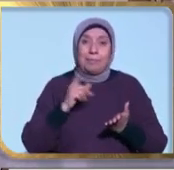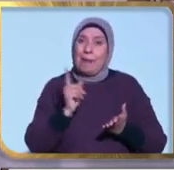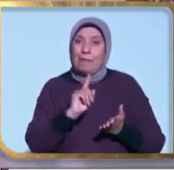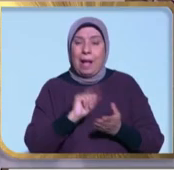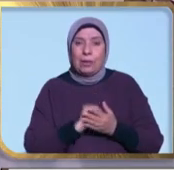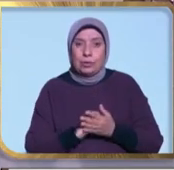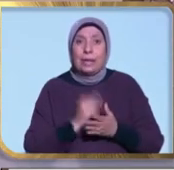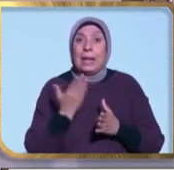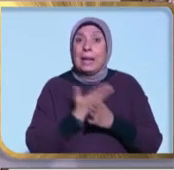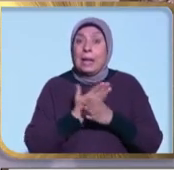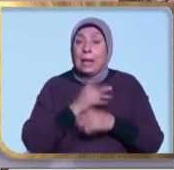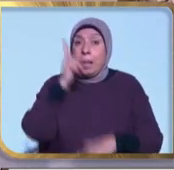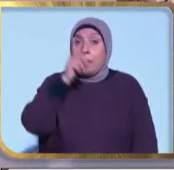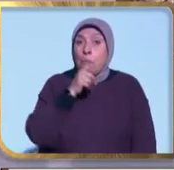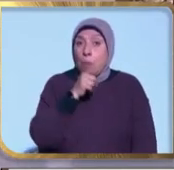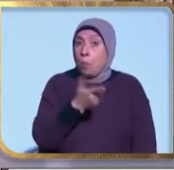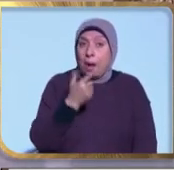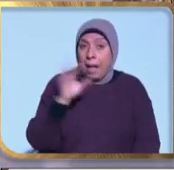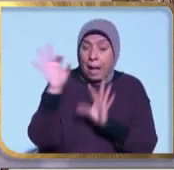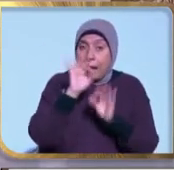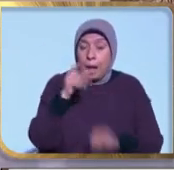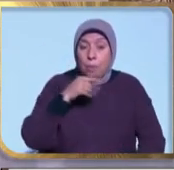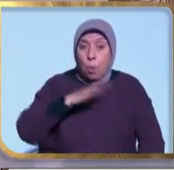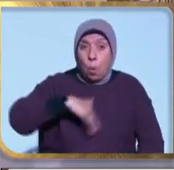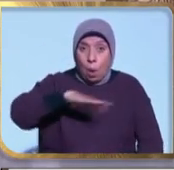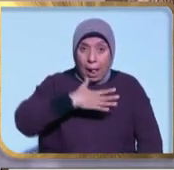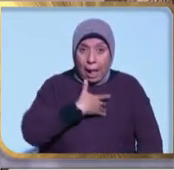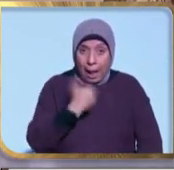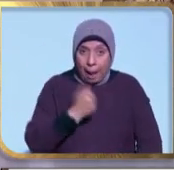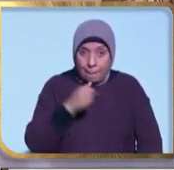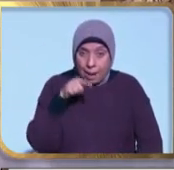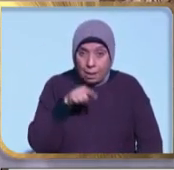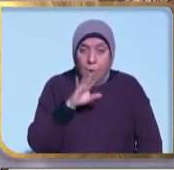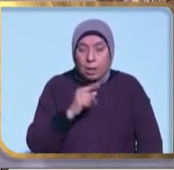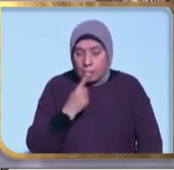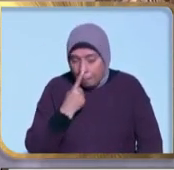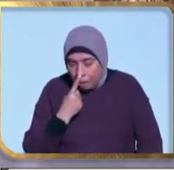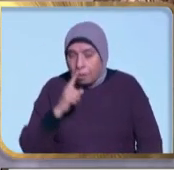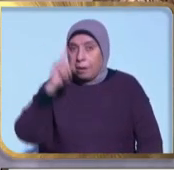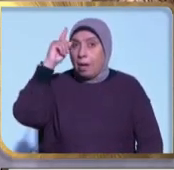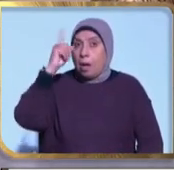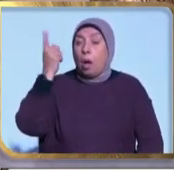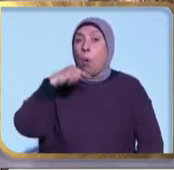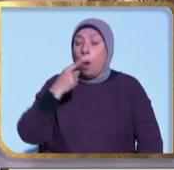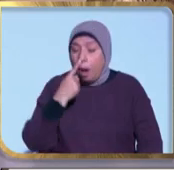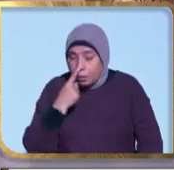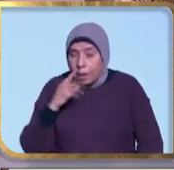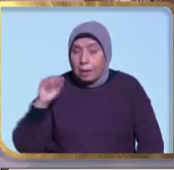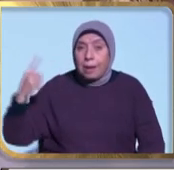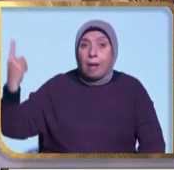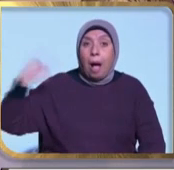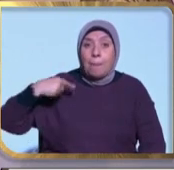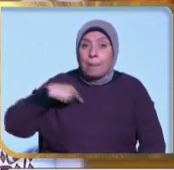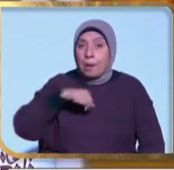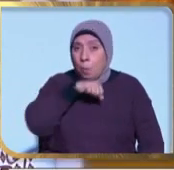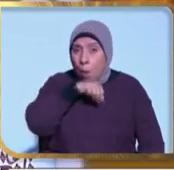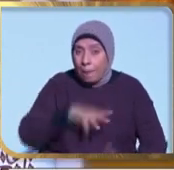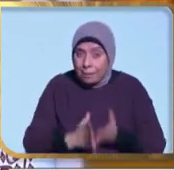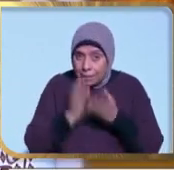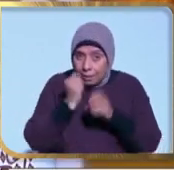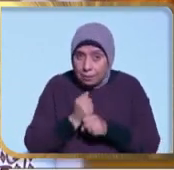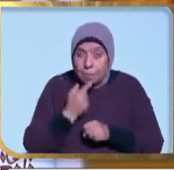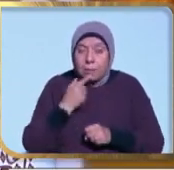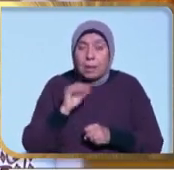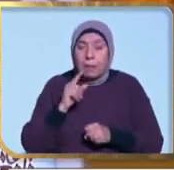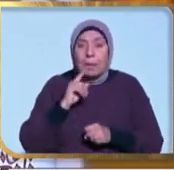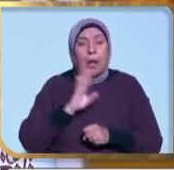الذين امنوا اطيعوا الله واطيعوا الرسول ولا تبطلوا اعمالكم ابتديت